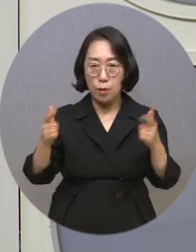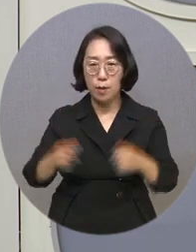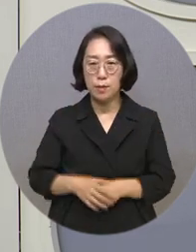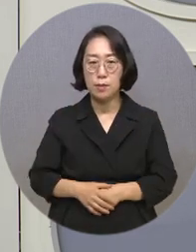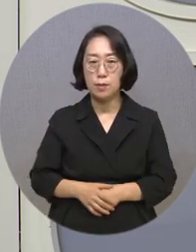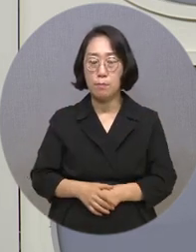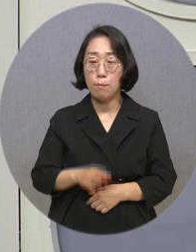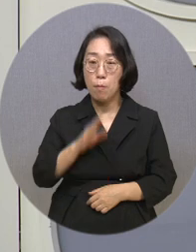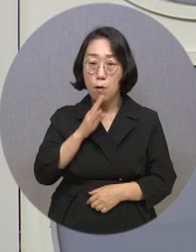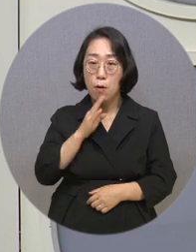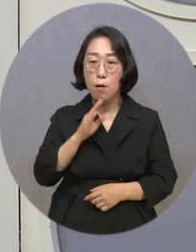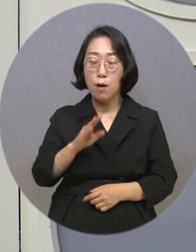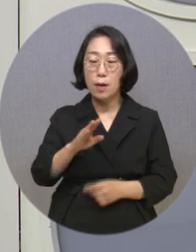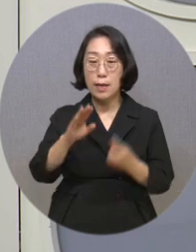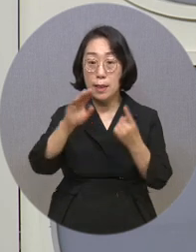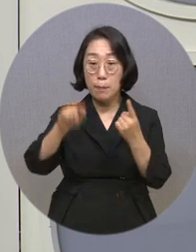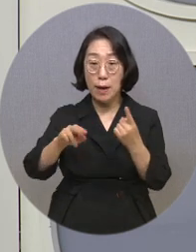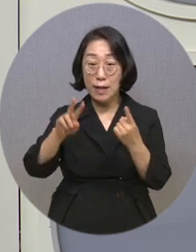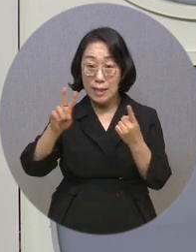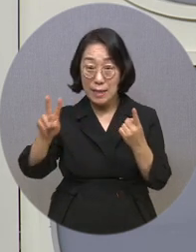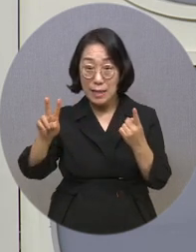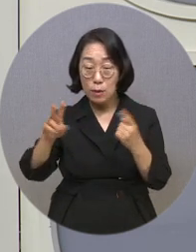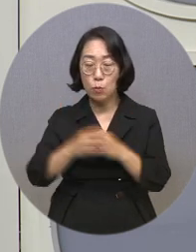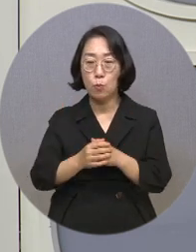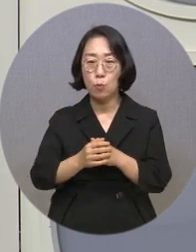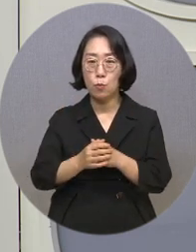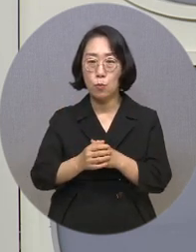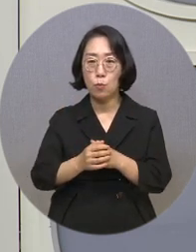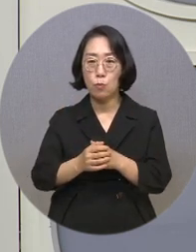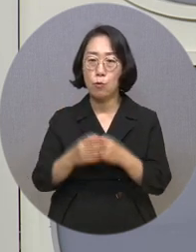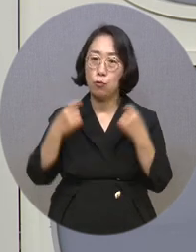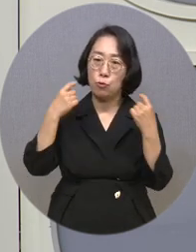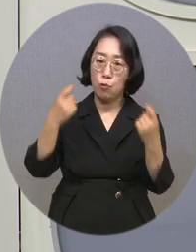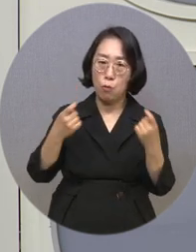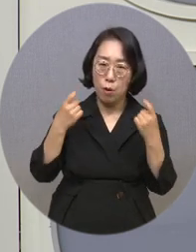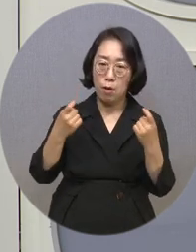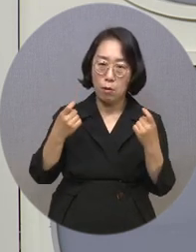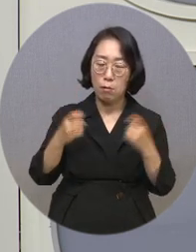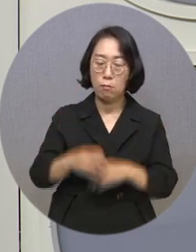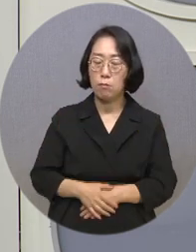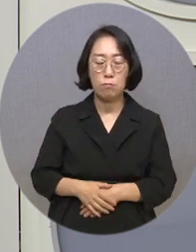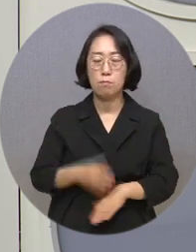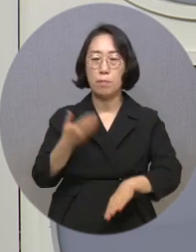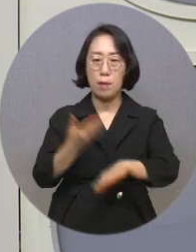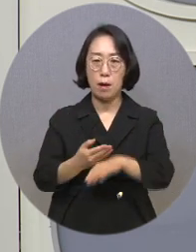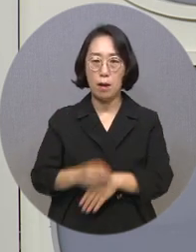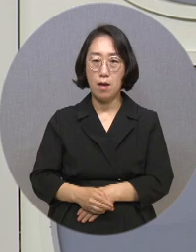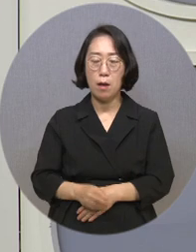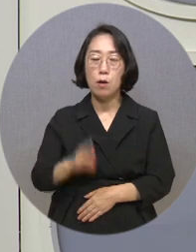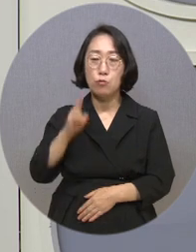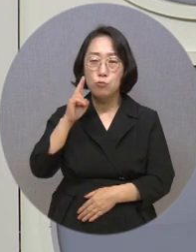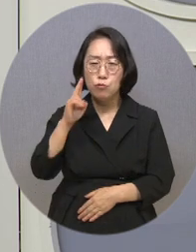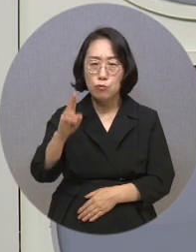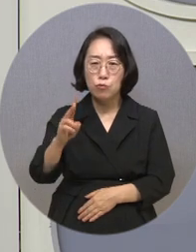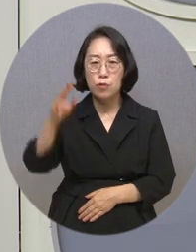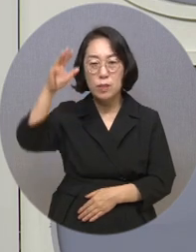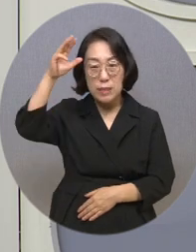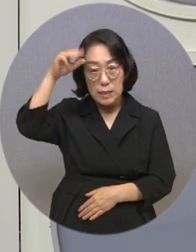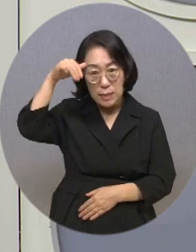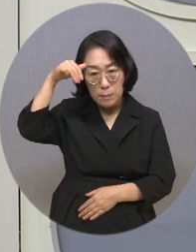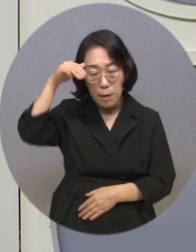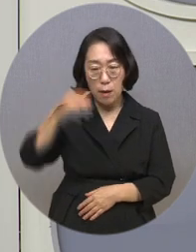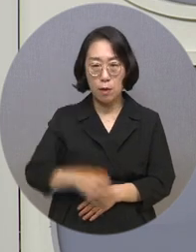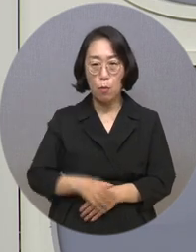같은데 1박 2일로 여행도 가고 이랬는데 지금은 완전 중증 치매나 아니면은 이제 걷지 못해갖고 휠체어